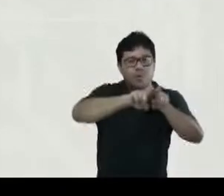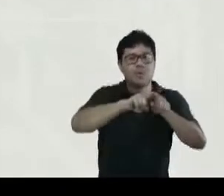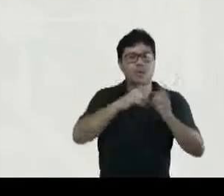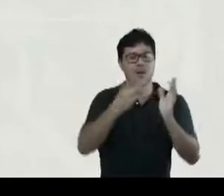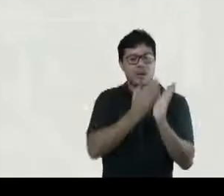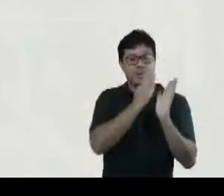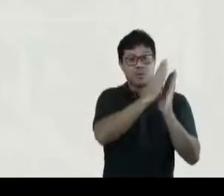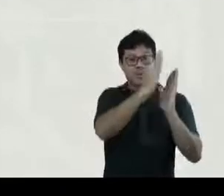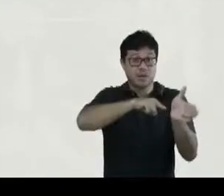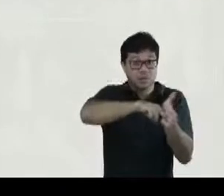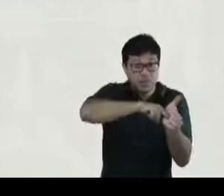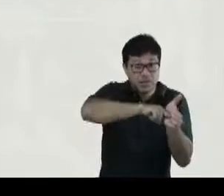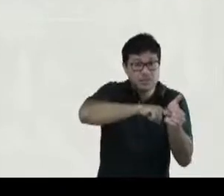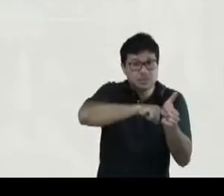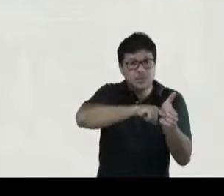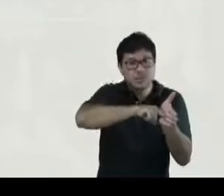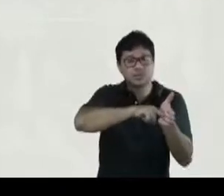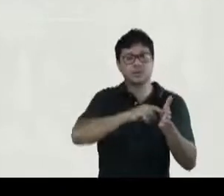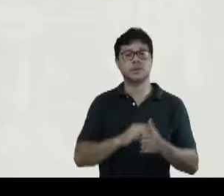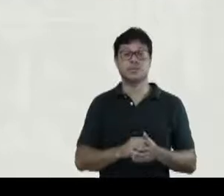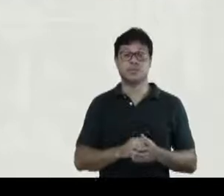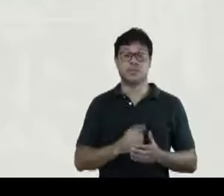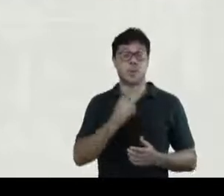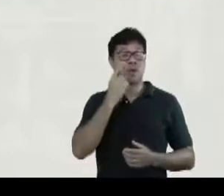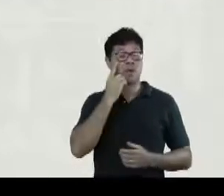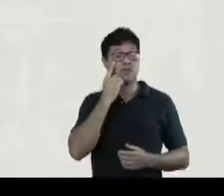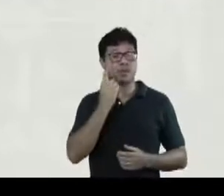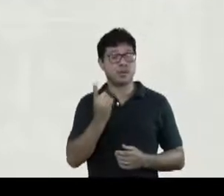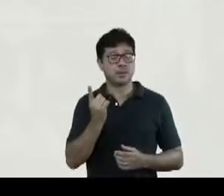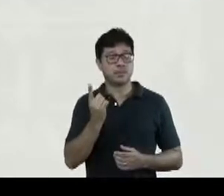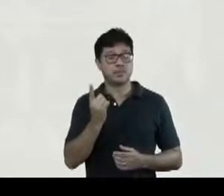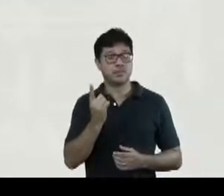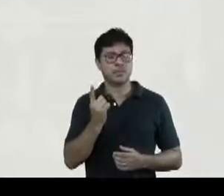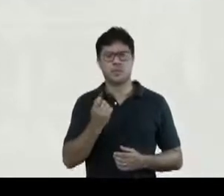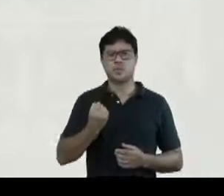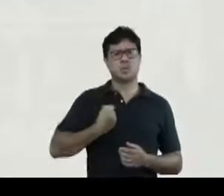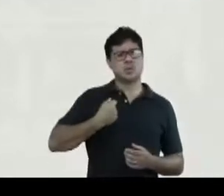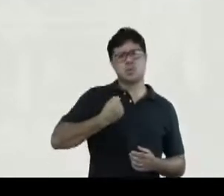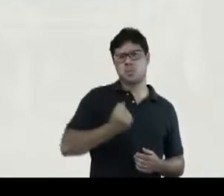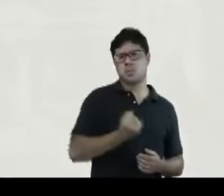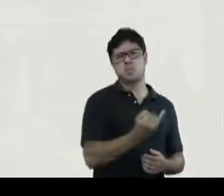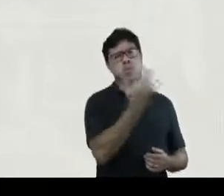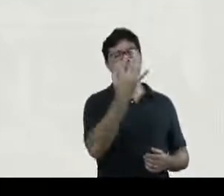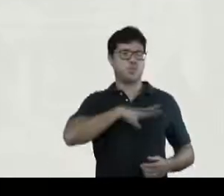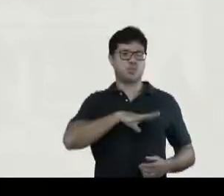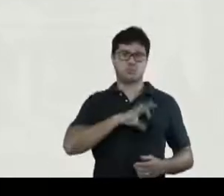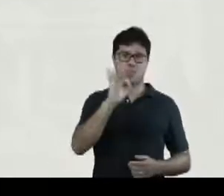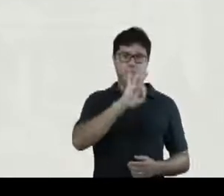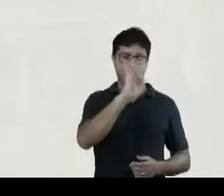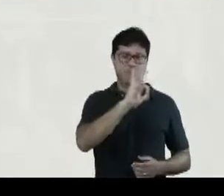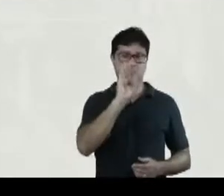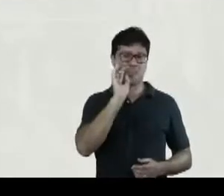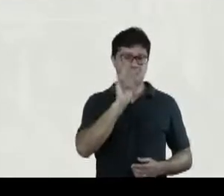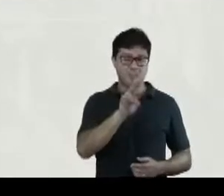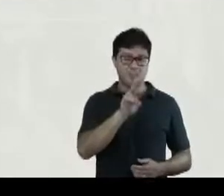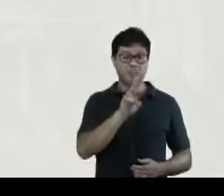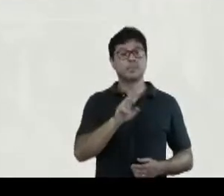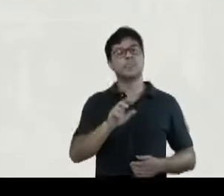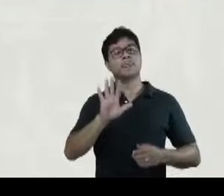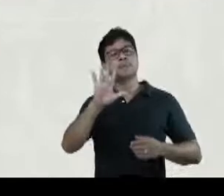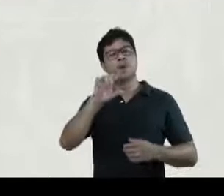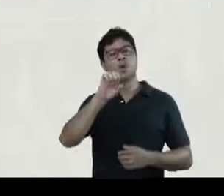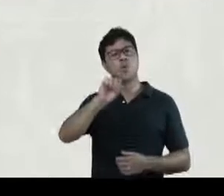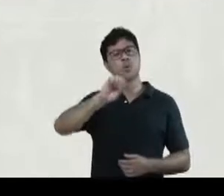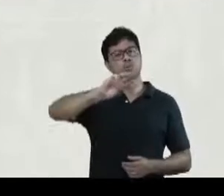tolle Zahl, auch wenn ich es nicht portugiesisch geschrieben habe, über 8 Millionen Aufnahmen aus mehr als